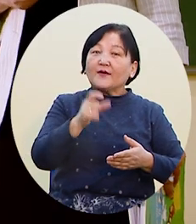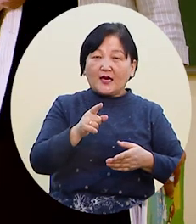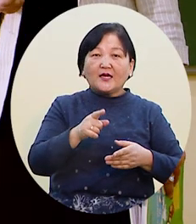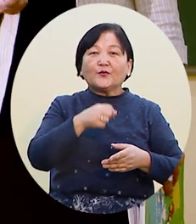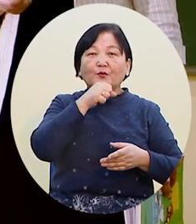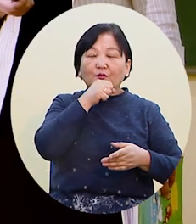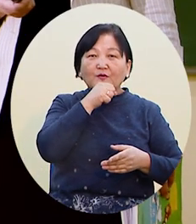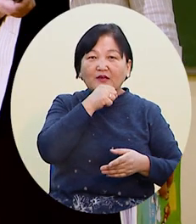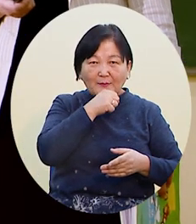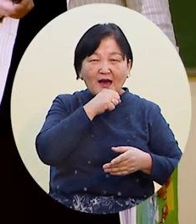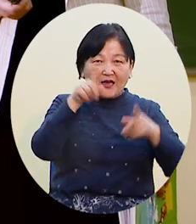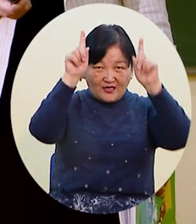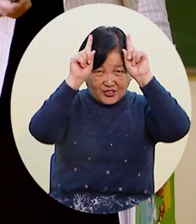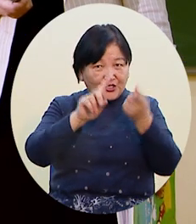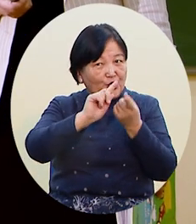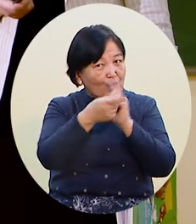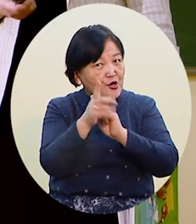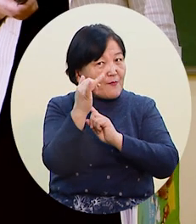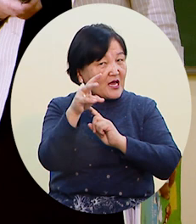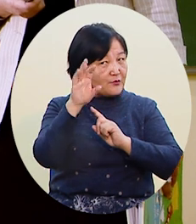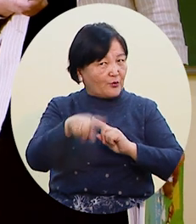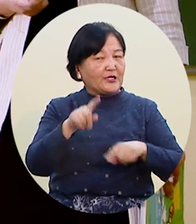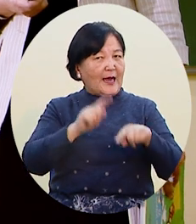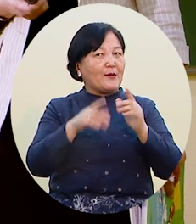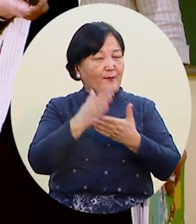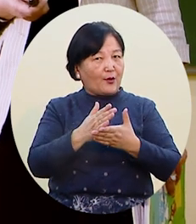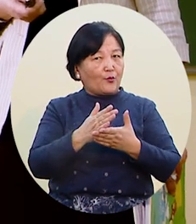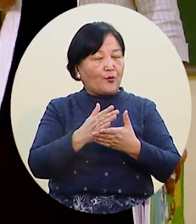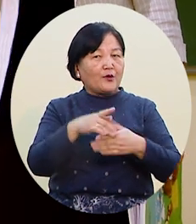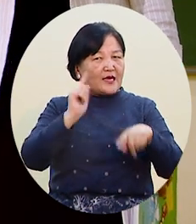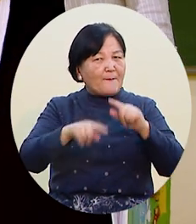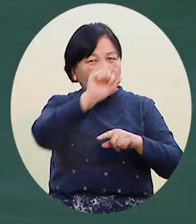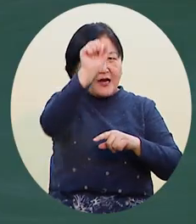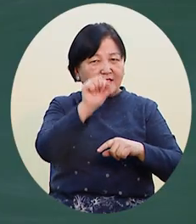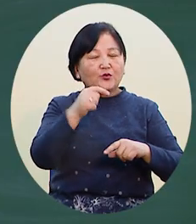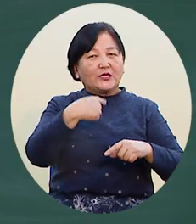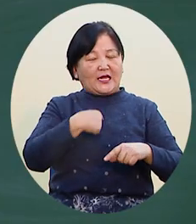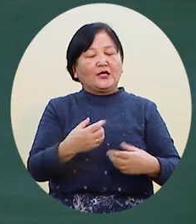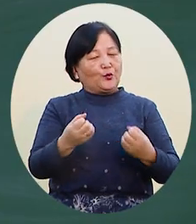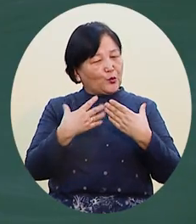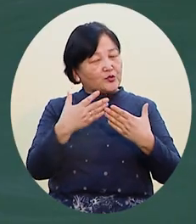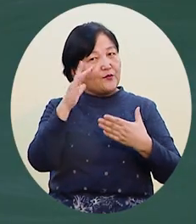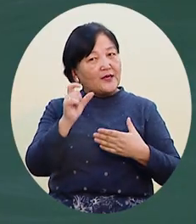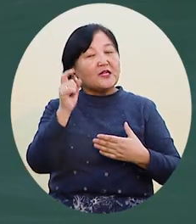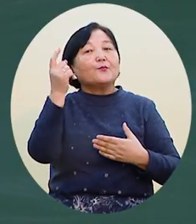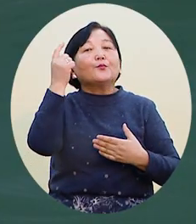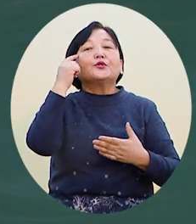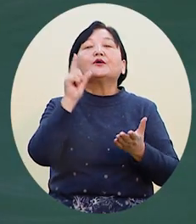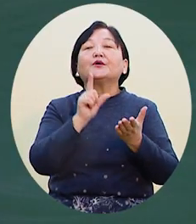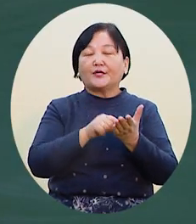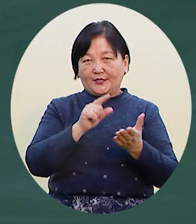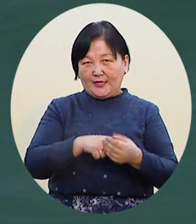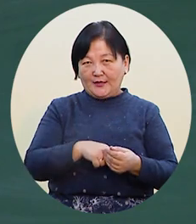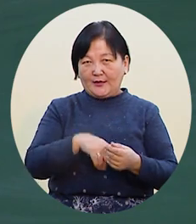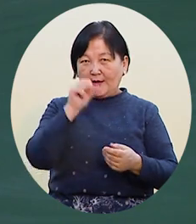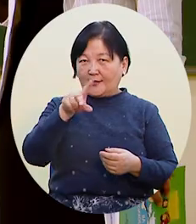одоо үйлдэлэр хэлэр юу сургаж яаг ямар асуудлыг хүндэж яаг гэж бодож байвлэх зүгээр байгаа. За энэ